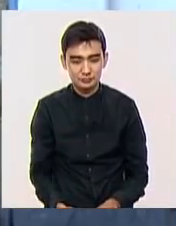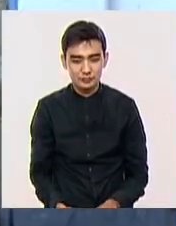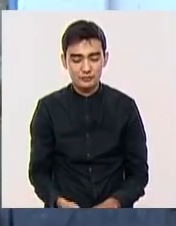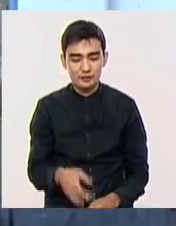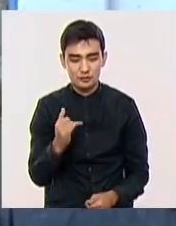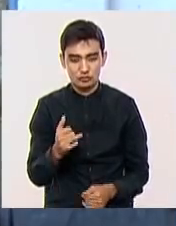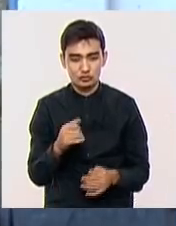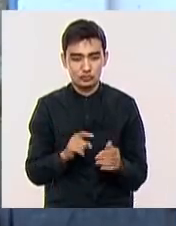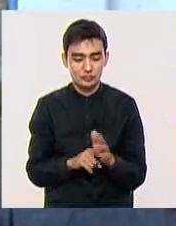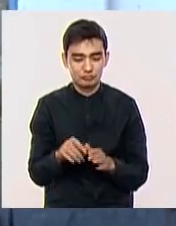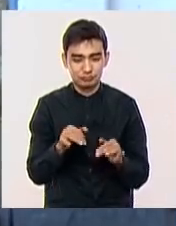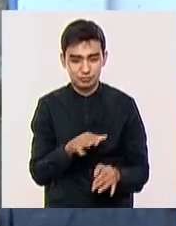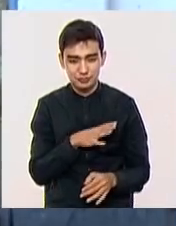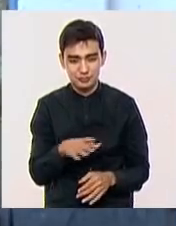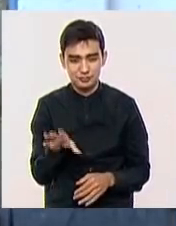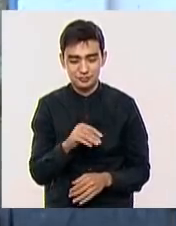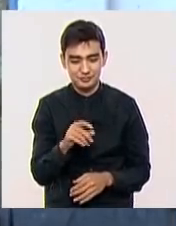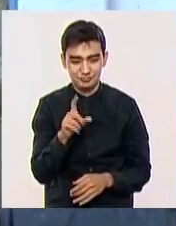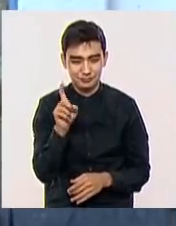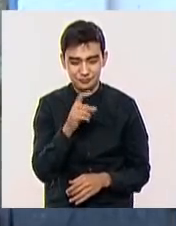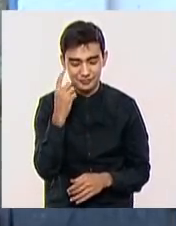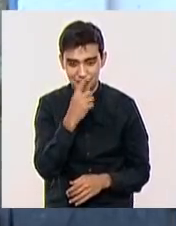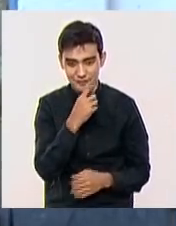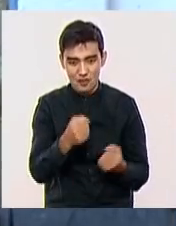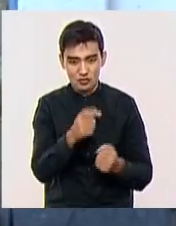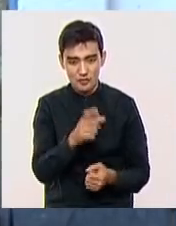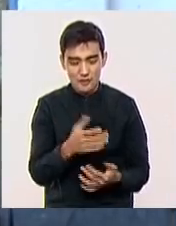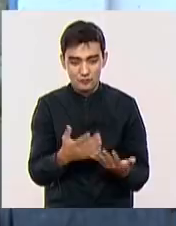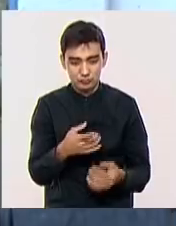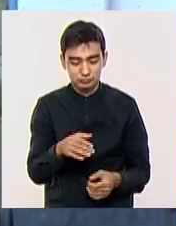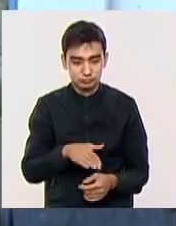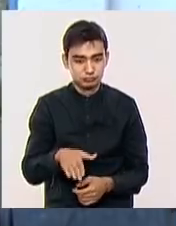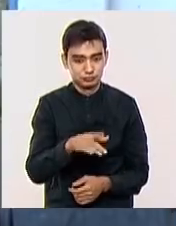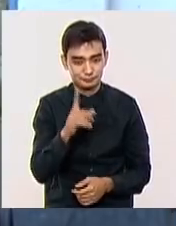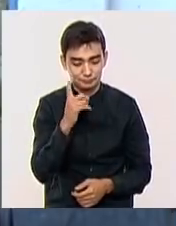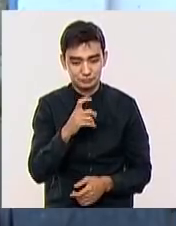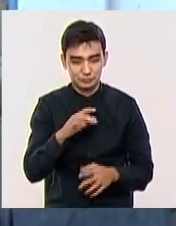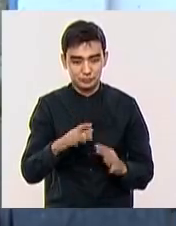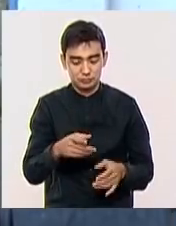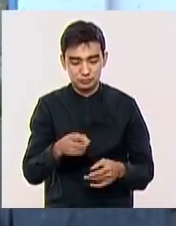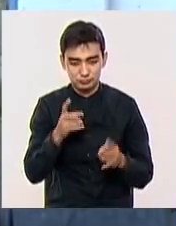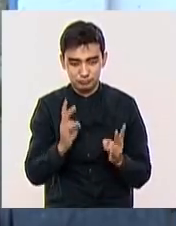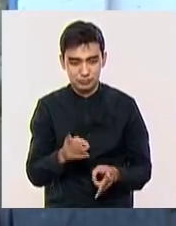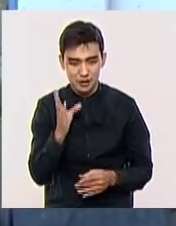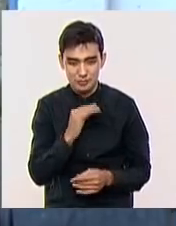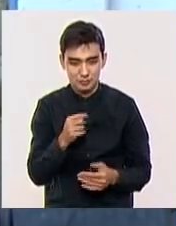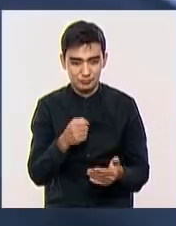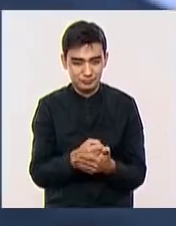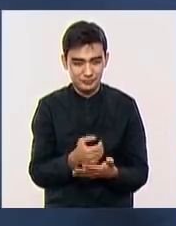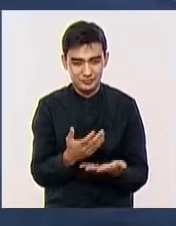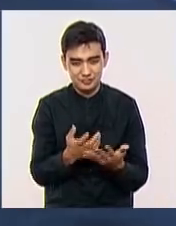Теперь он дошел до того, что это распылил глаза водителю. А если бы это было бы во время движения, неизвестно, какие были манипуляции и